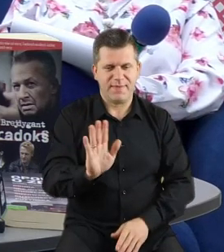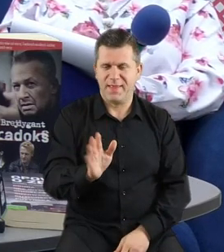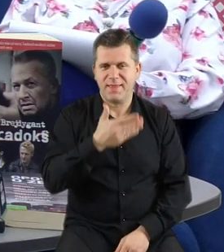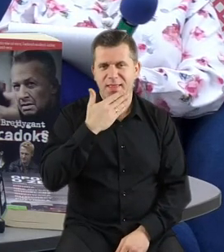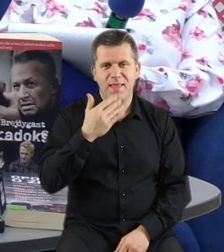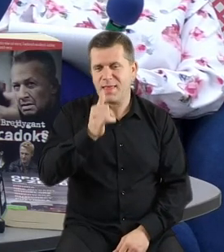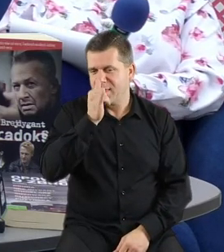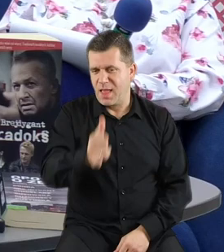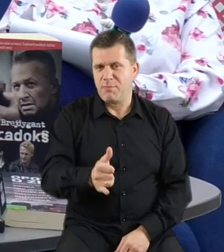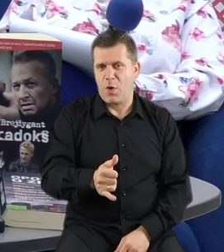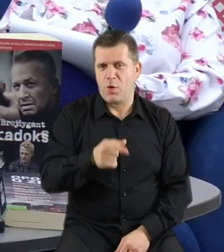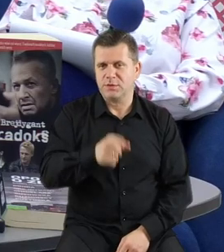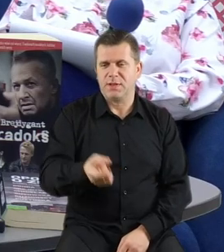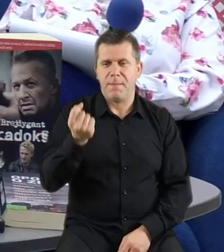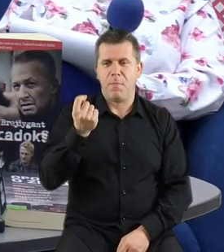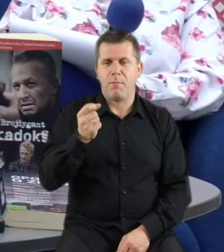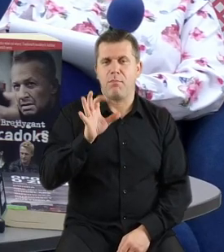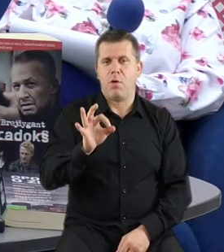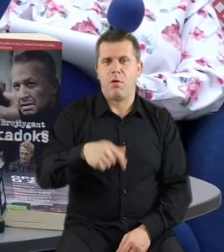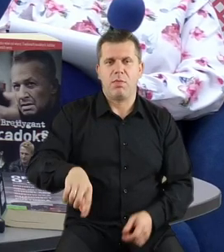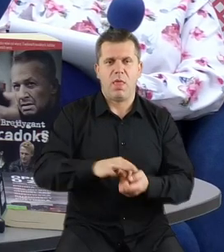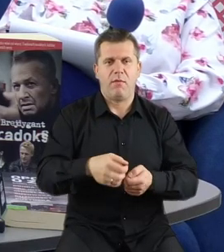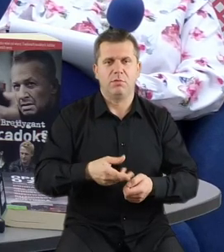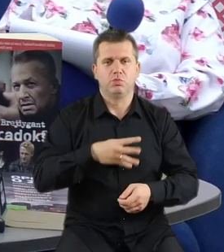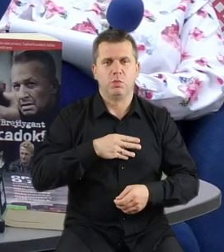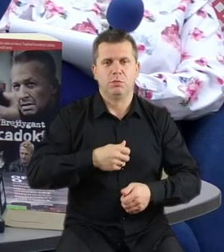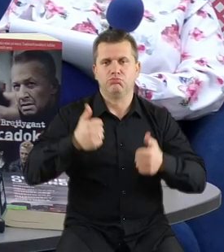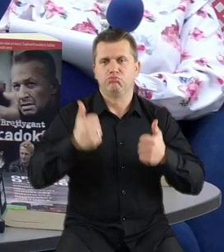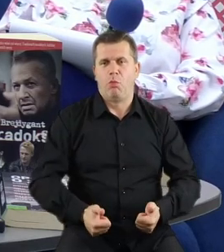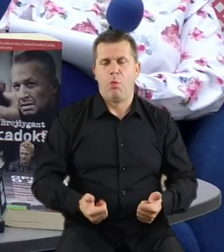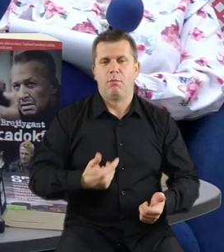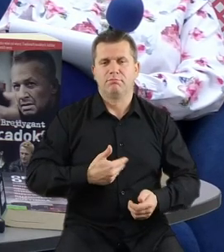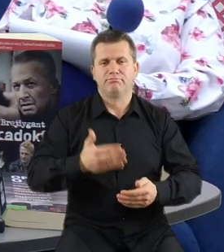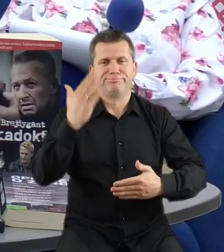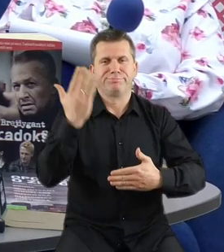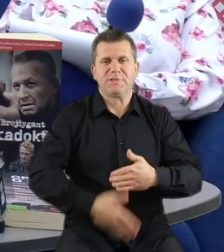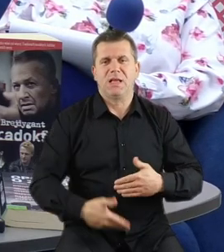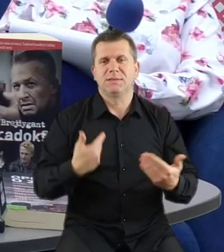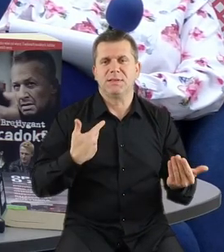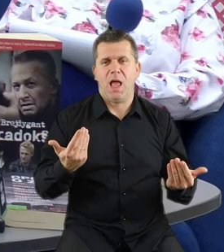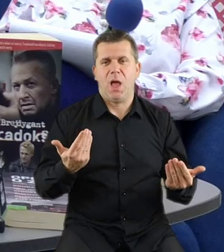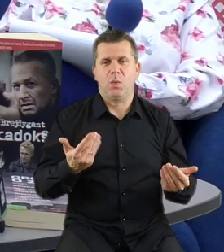konkretnego? Nie, może być taki moment, bo bym osiadł czy coś tam i bym przestał